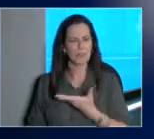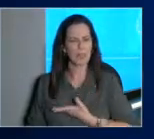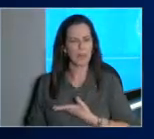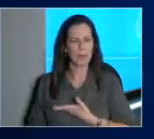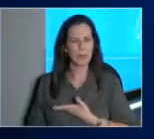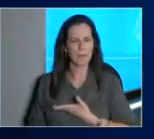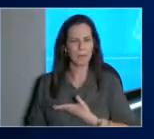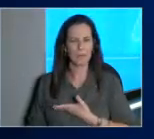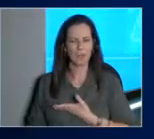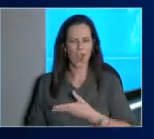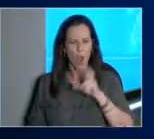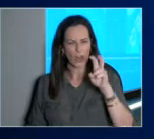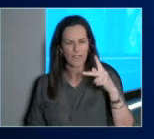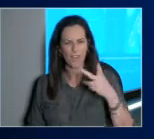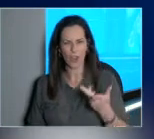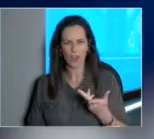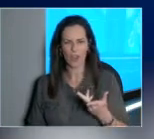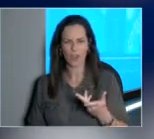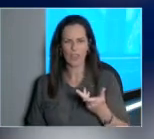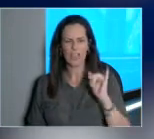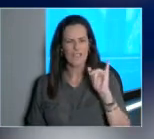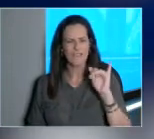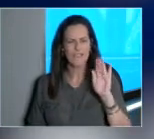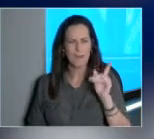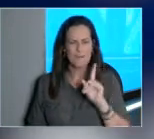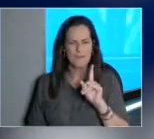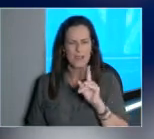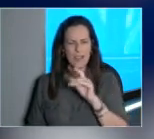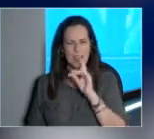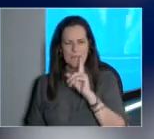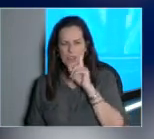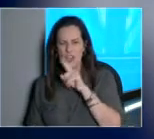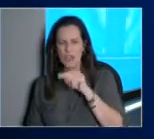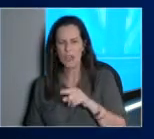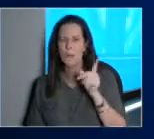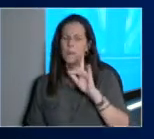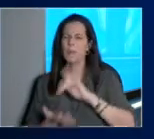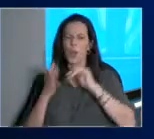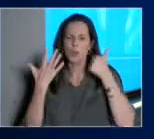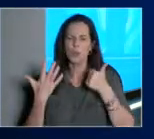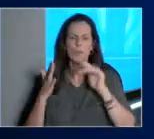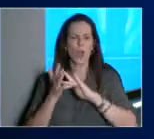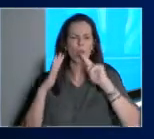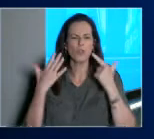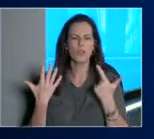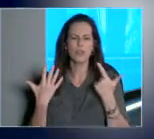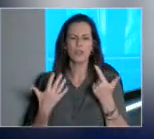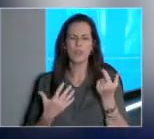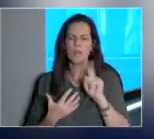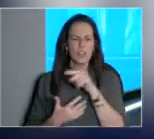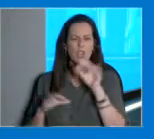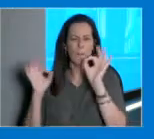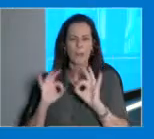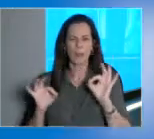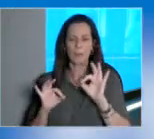מקבלים שם? עודד פורר? יבגני מי? יוליה מילנובסקי? ומי מקום שישי? ומקום שביעי? מי שם